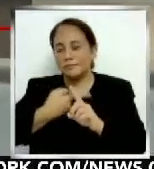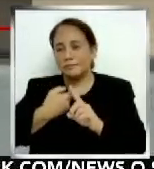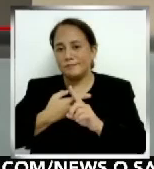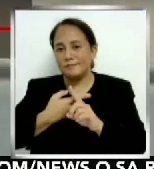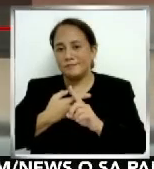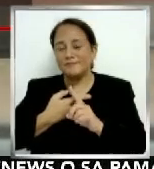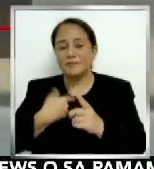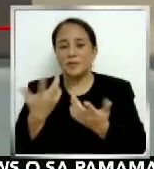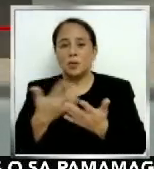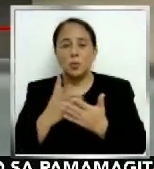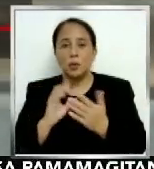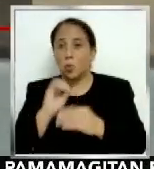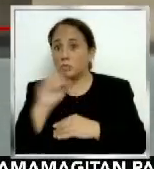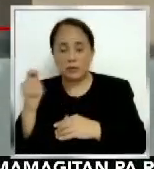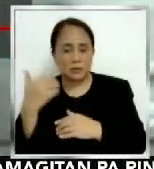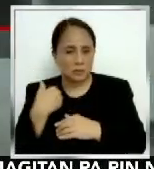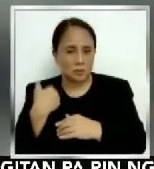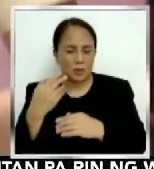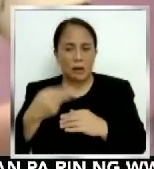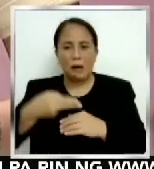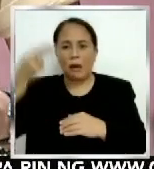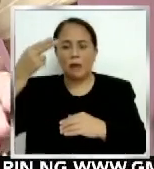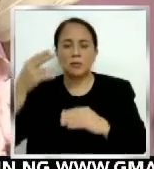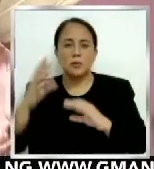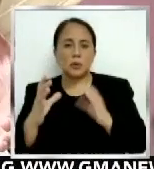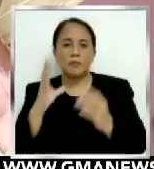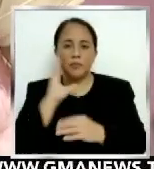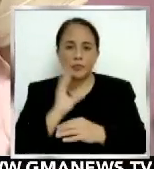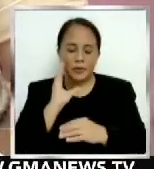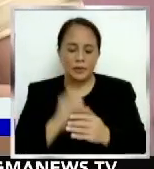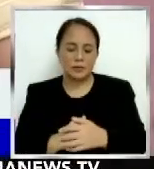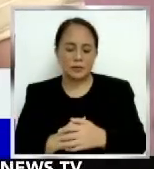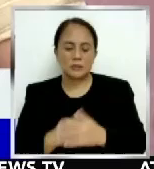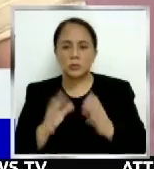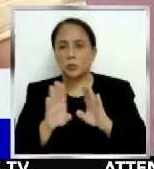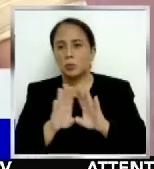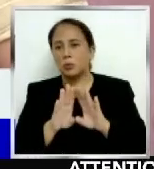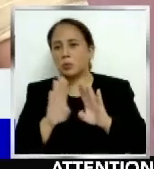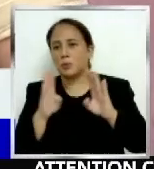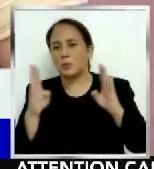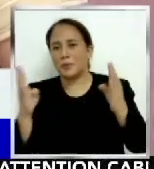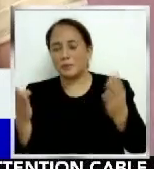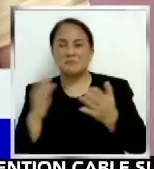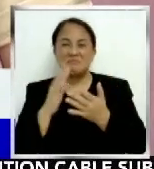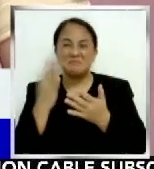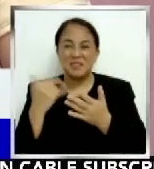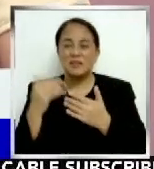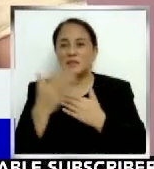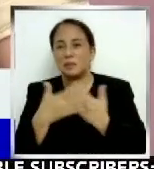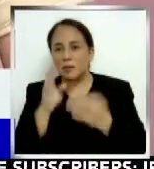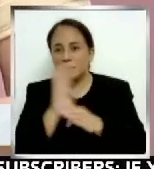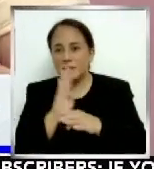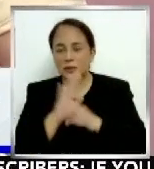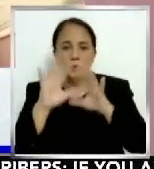overtime pay at mas mataas kung may experience. Unti-unti nang bumabangon mula sa pandemya ang ilang mga industriya sa mundo, katulad